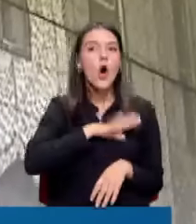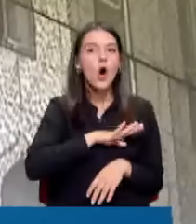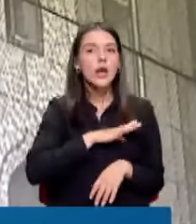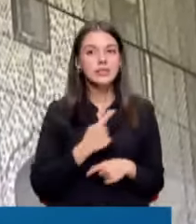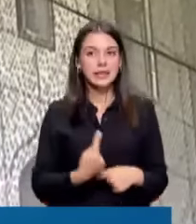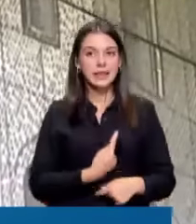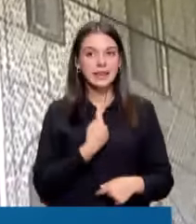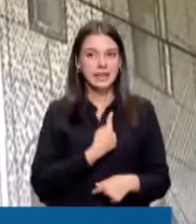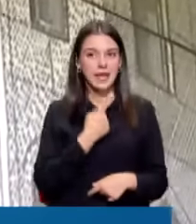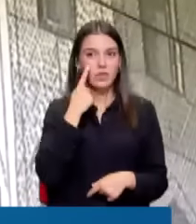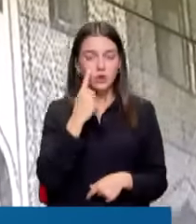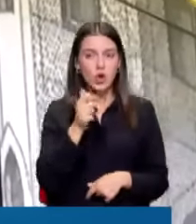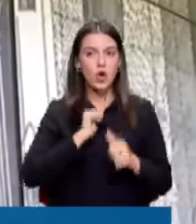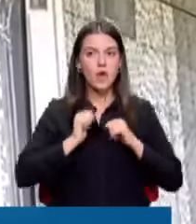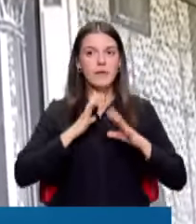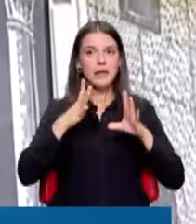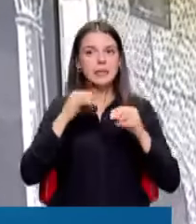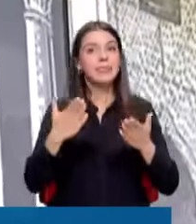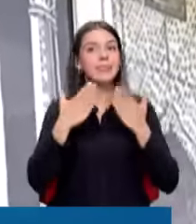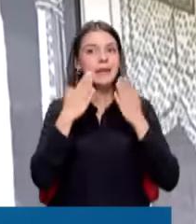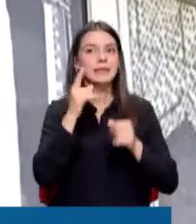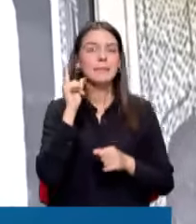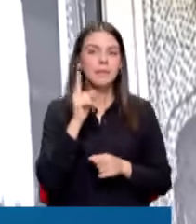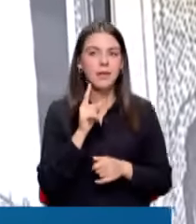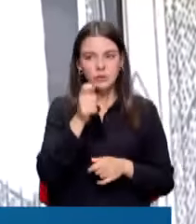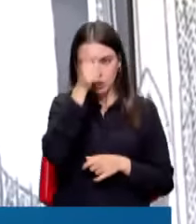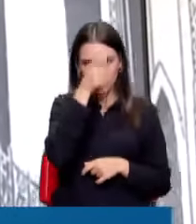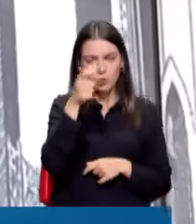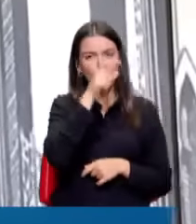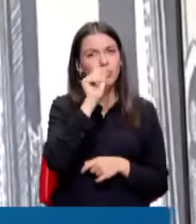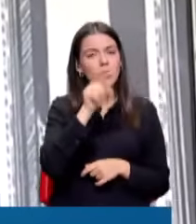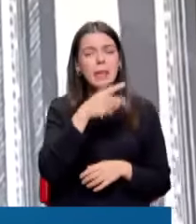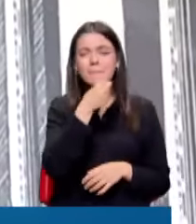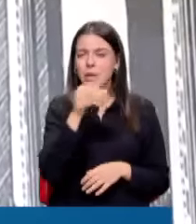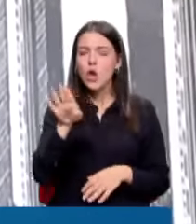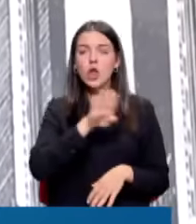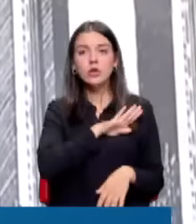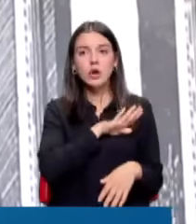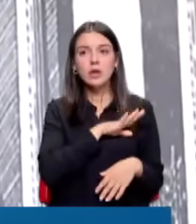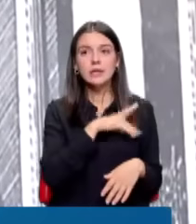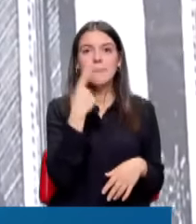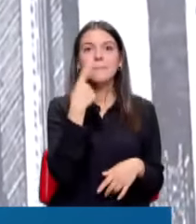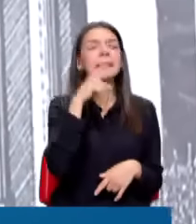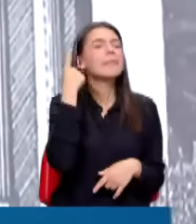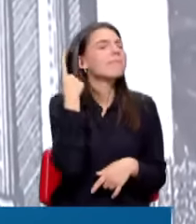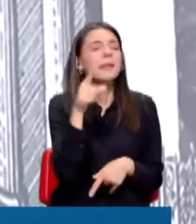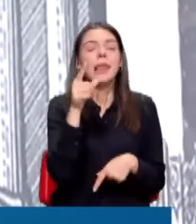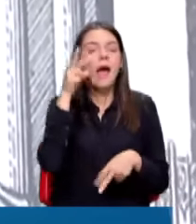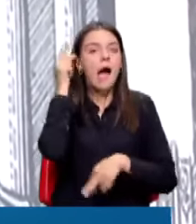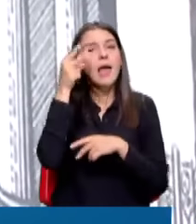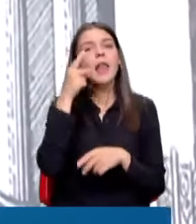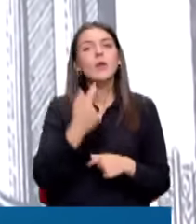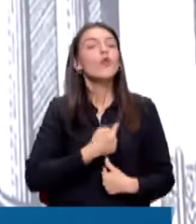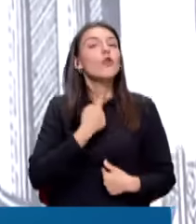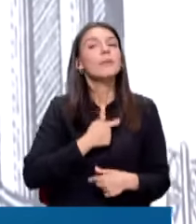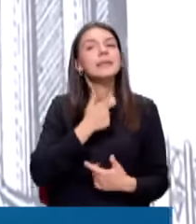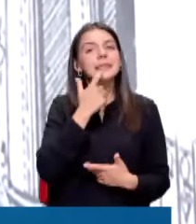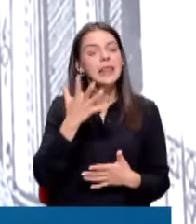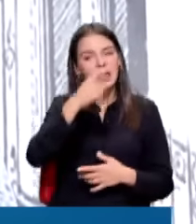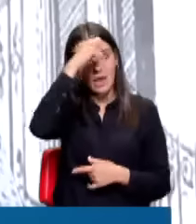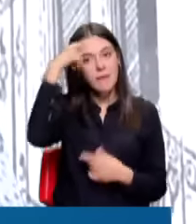umutla üniversiteye hazırlandığı dershanelerden biri. Türkiye'de milyonlarca öğrenci binbir hayalle, umutla yıllarca emek